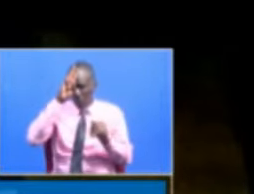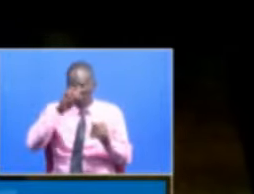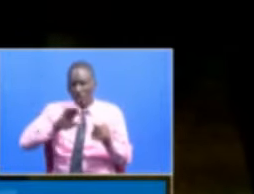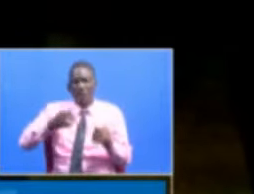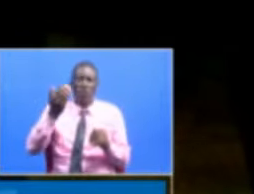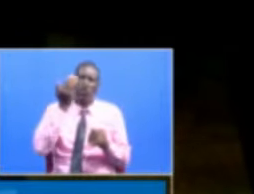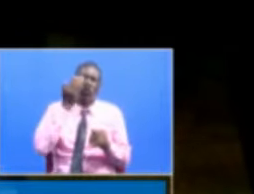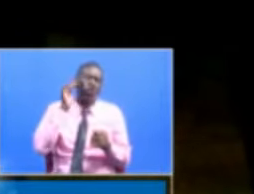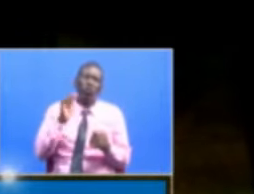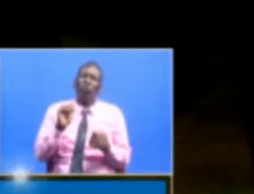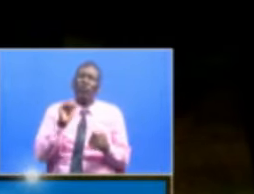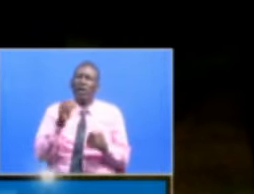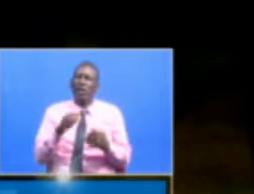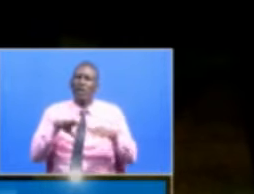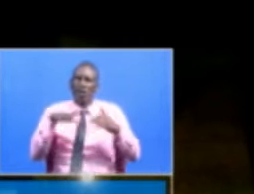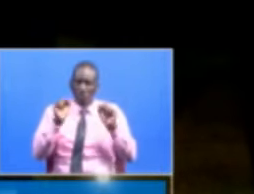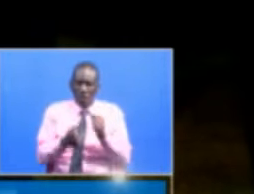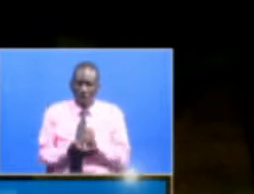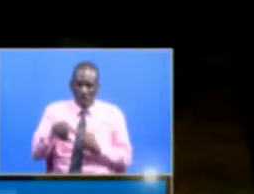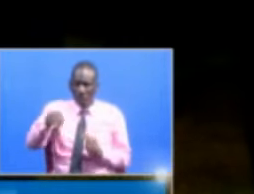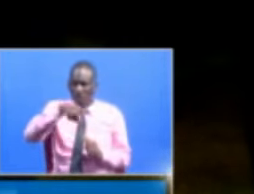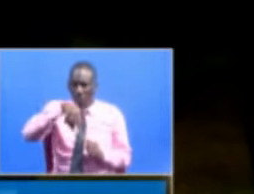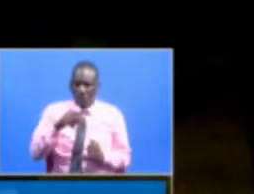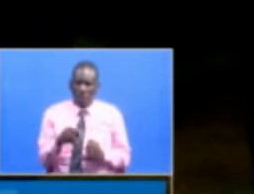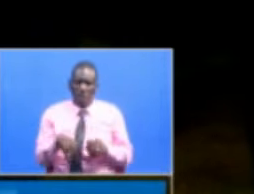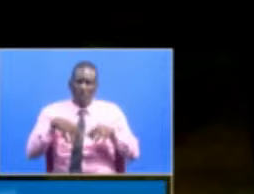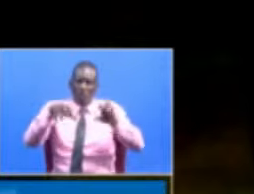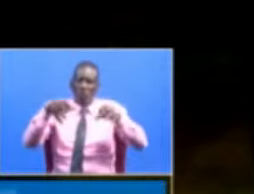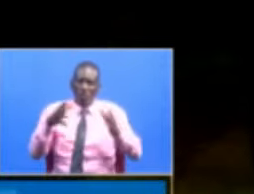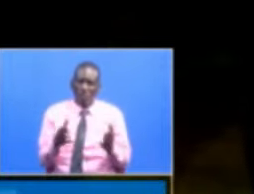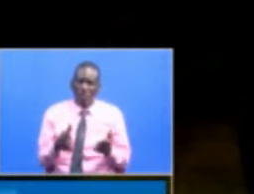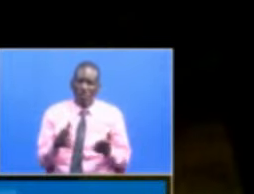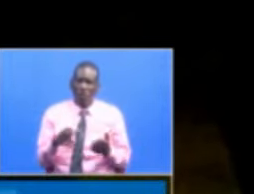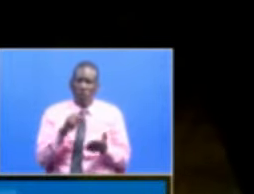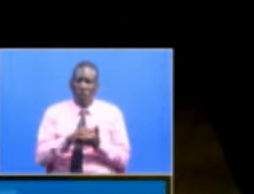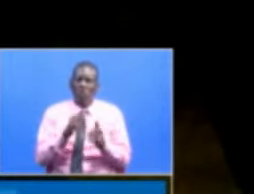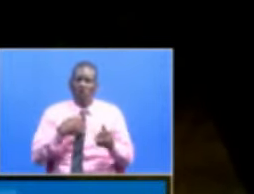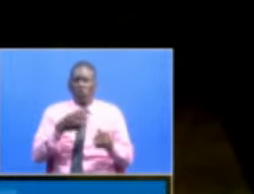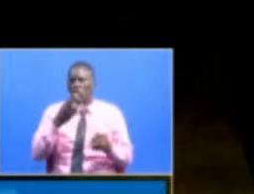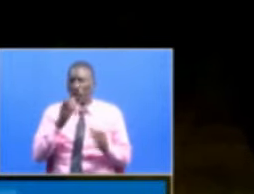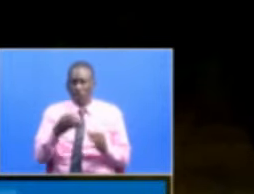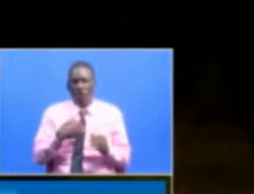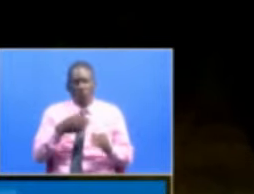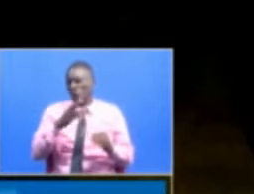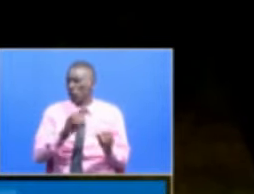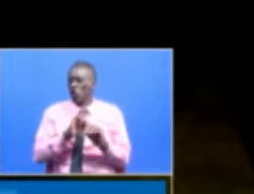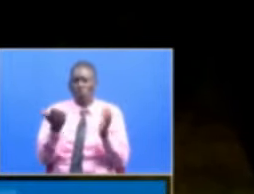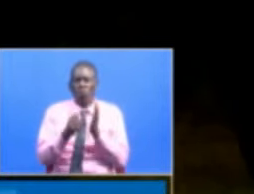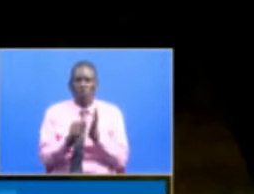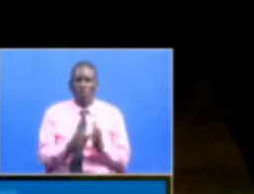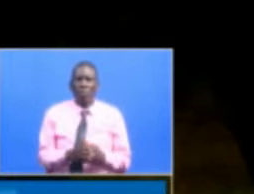tunauliza vile itaweza kutusaidia. Wakulima ili tuweze kupata maji. Si tukipata maji hatuna shida. Maji.